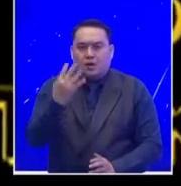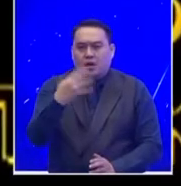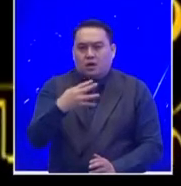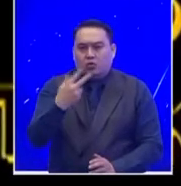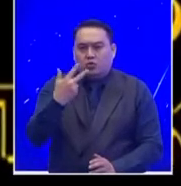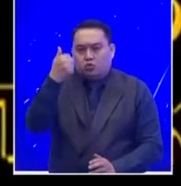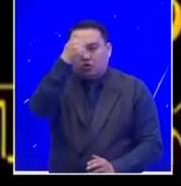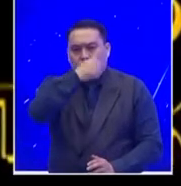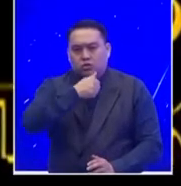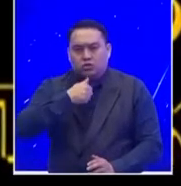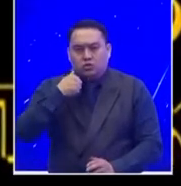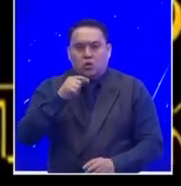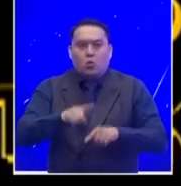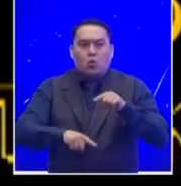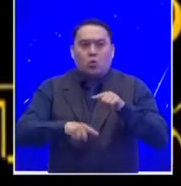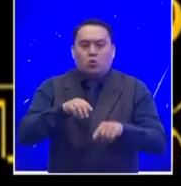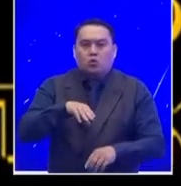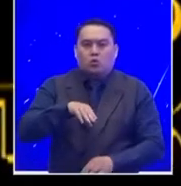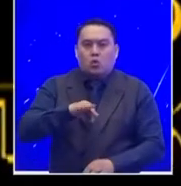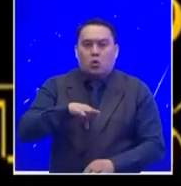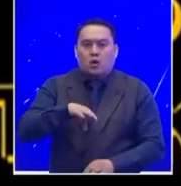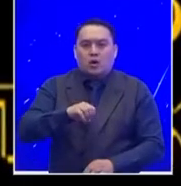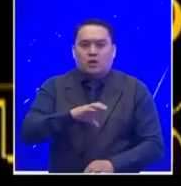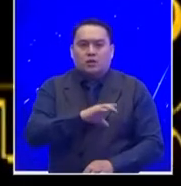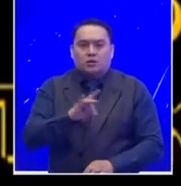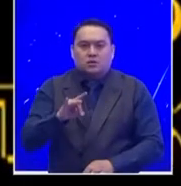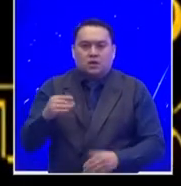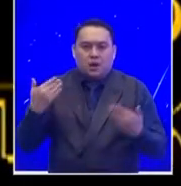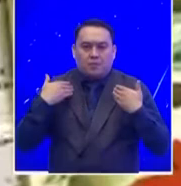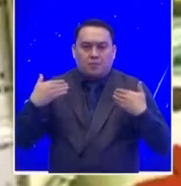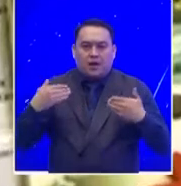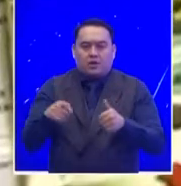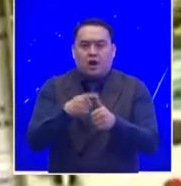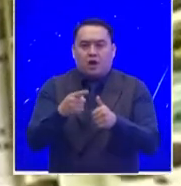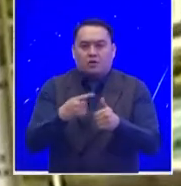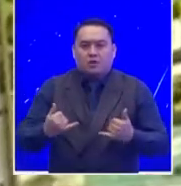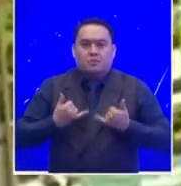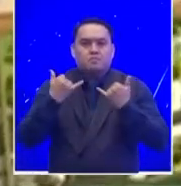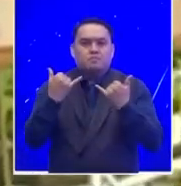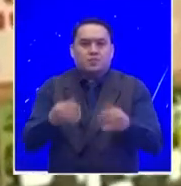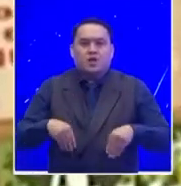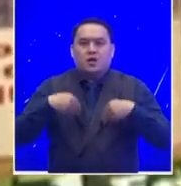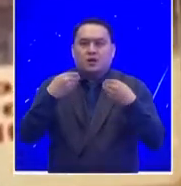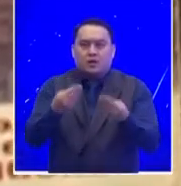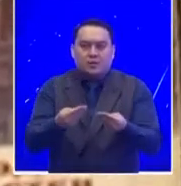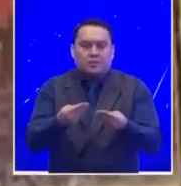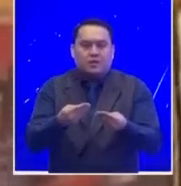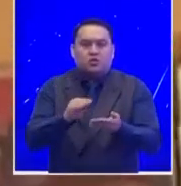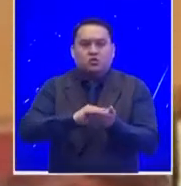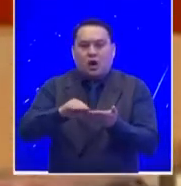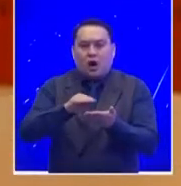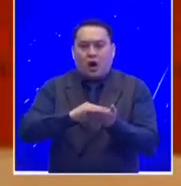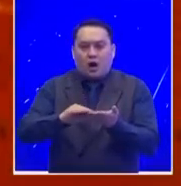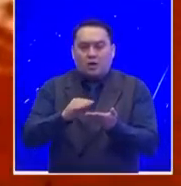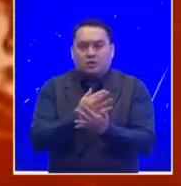1943 жылы отан үшін жанын қиған Төлеген Тоқтаровқа Кеңес одағының батыр атағы берілді. Ерлік әнін тудырған жауынгер жайлы инженер жазушы